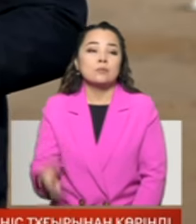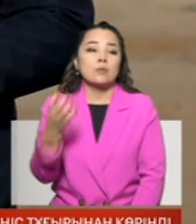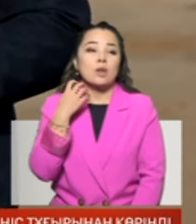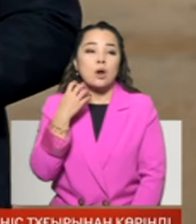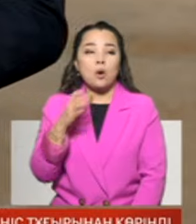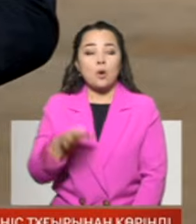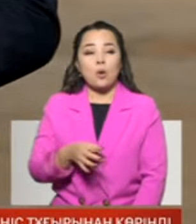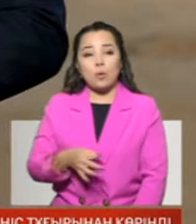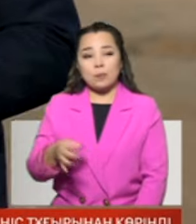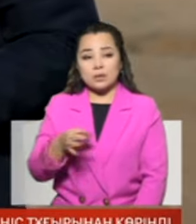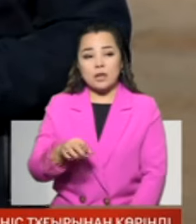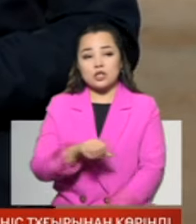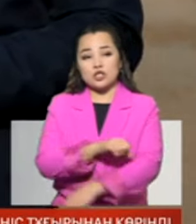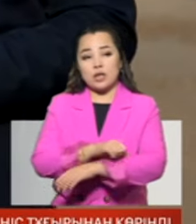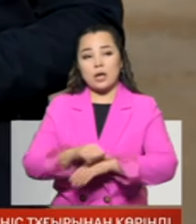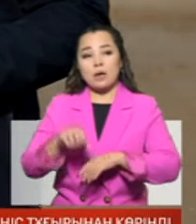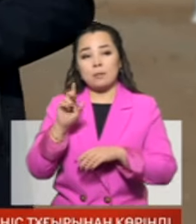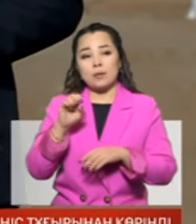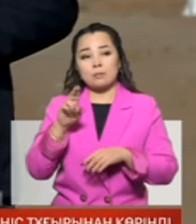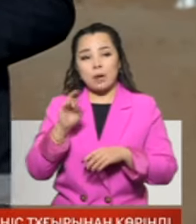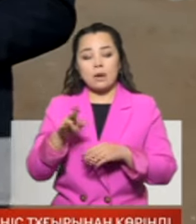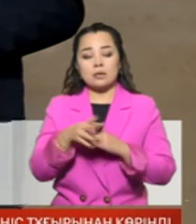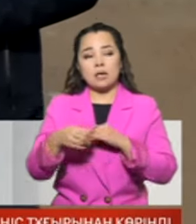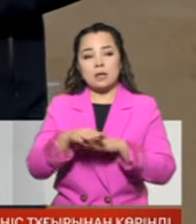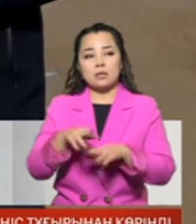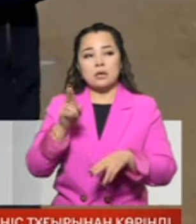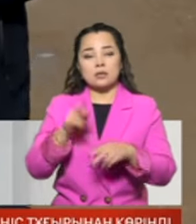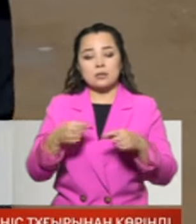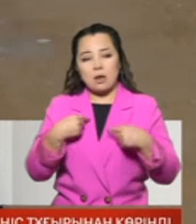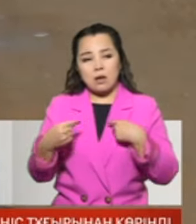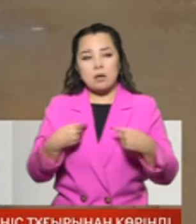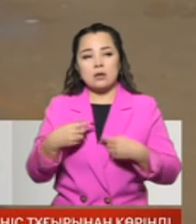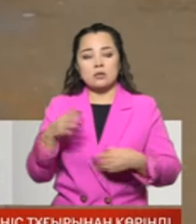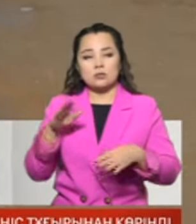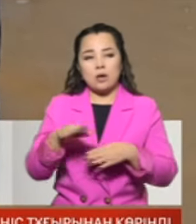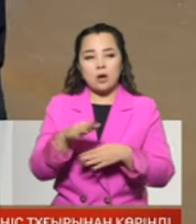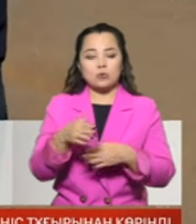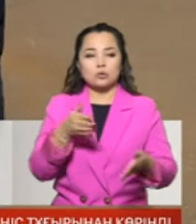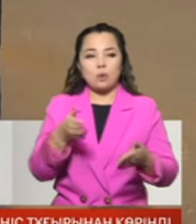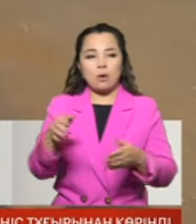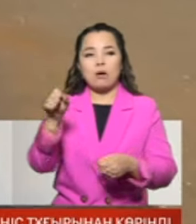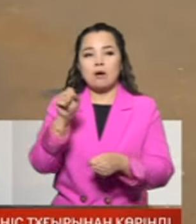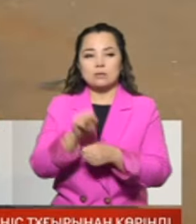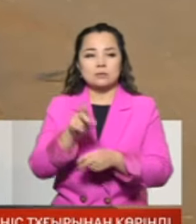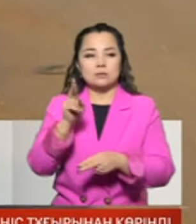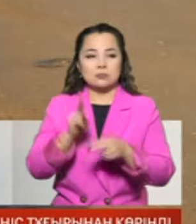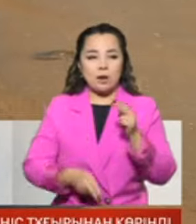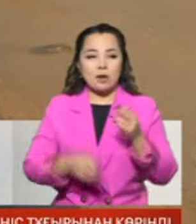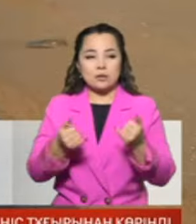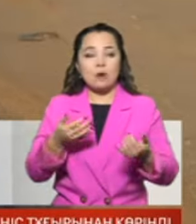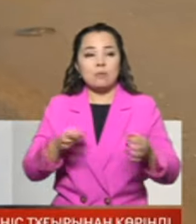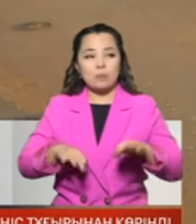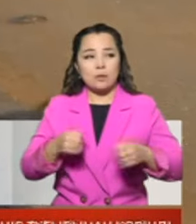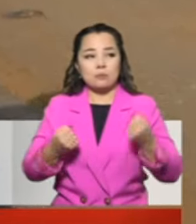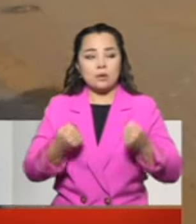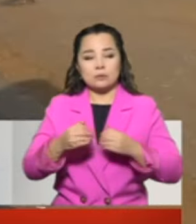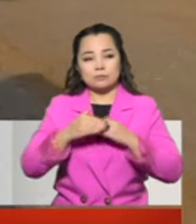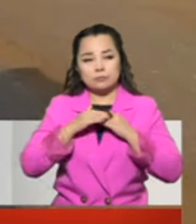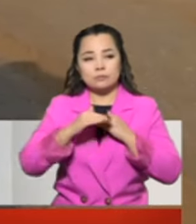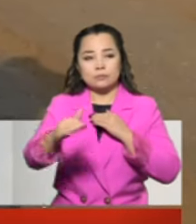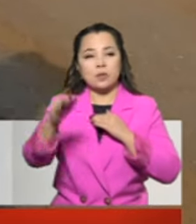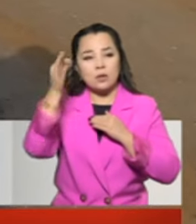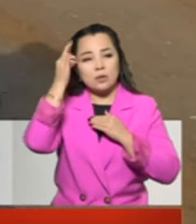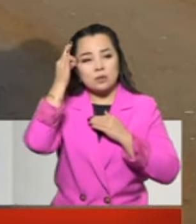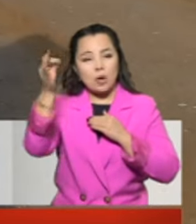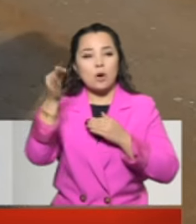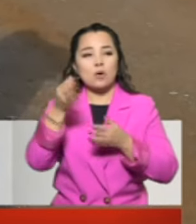Қызылорда облысының шекарасынан Бетпақталаның азап жолы аяқталады. Әрмен қарай сыр өңірінің орталығына дейін темір тұлпарлар мынадай тақтайдай